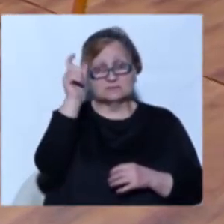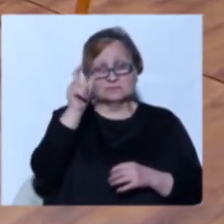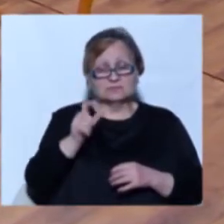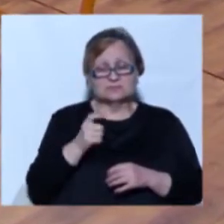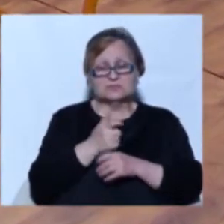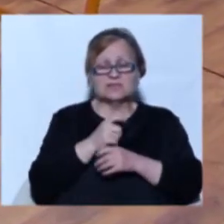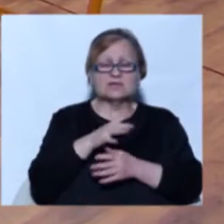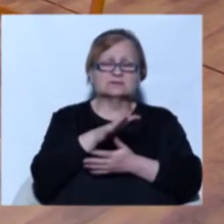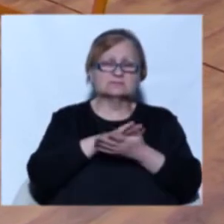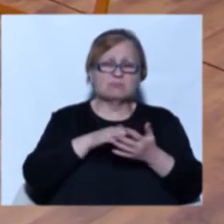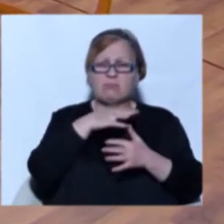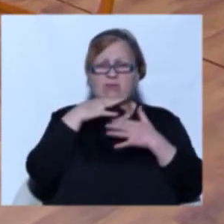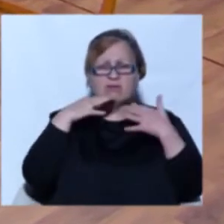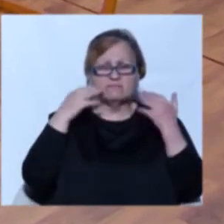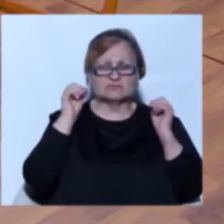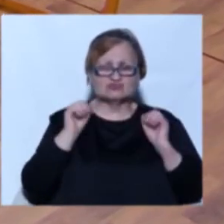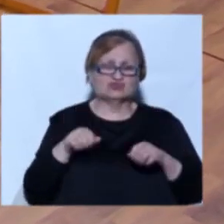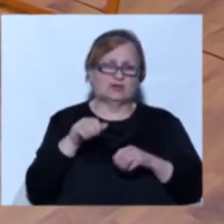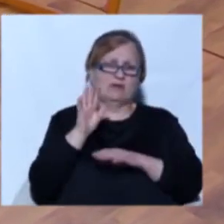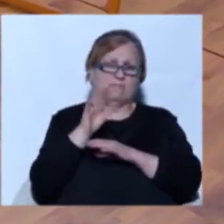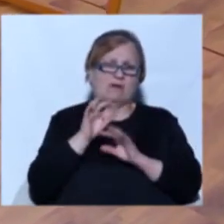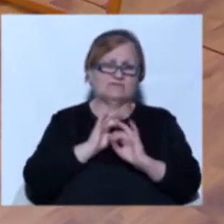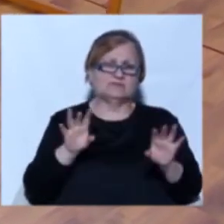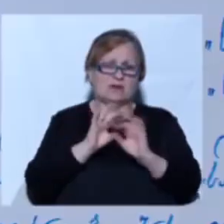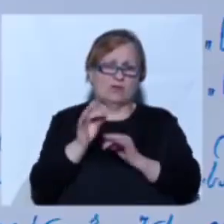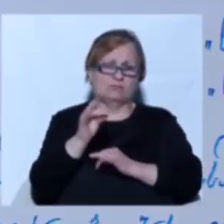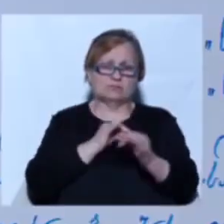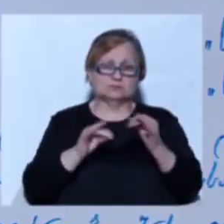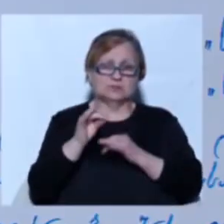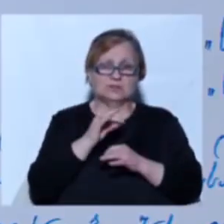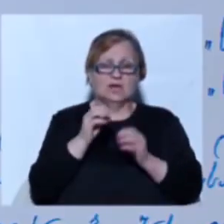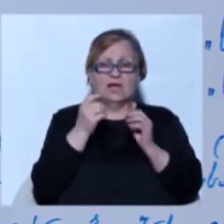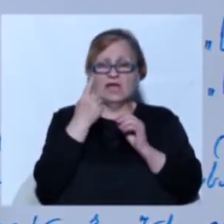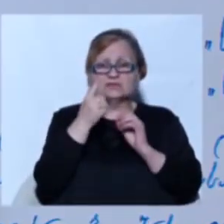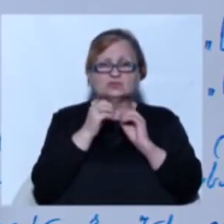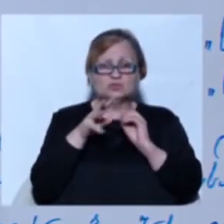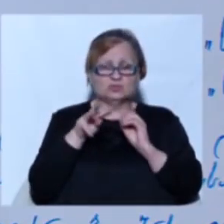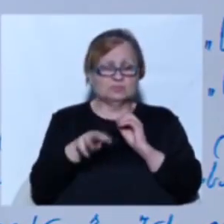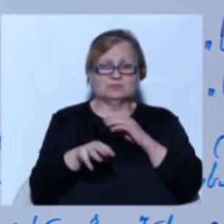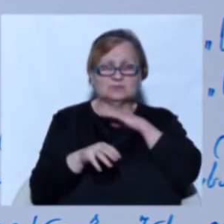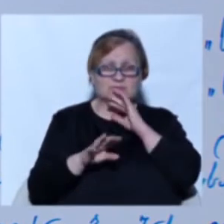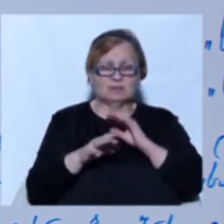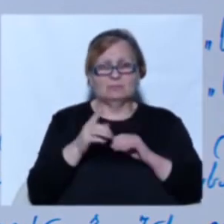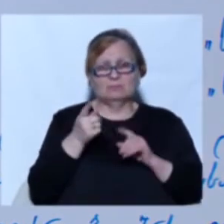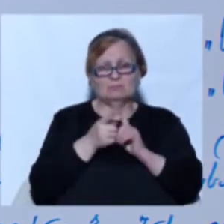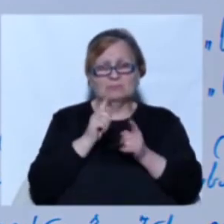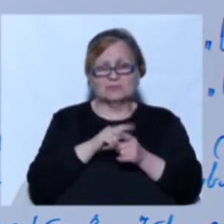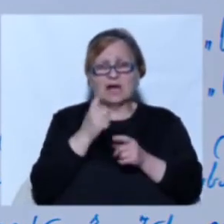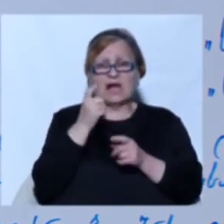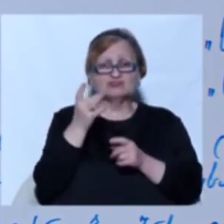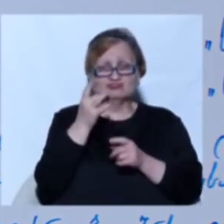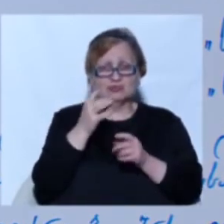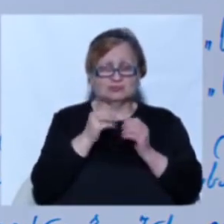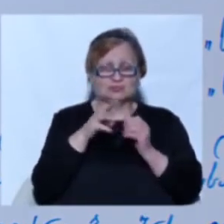უსასრულოდ შეიძლება და მას 1-15 წუთი კი არა, ალბათ 10-ჯერ 15 წუთი არ ეყოფა. მაგრამ